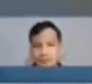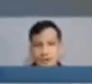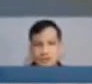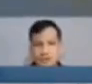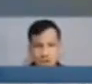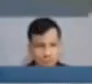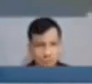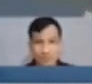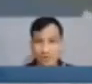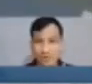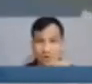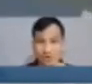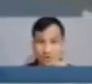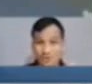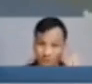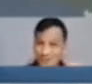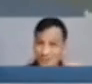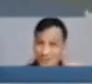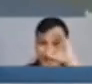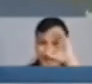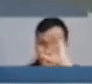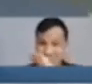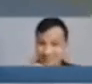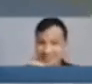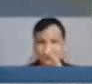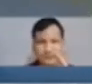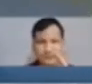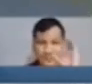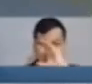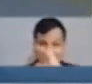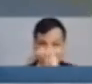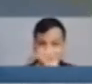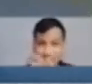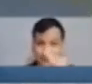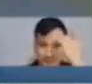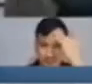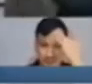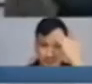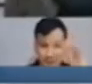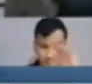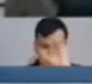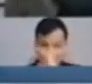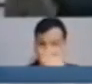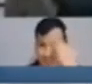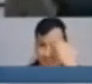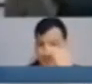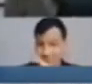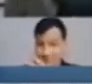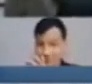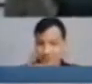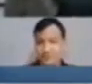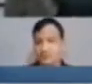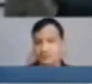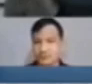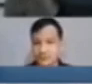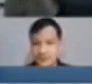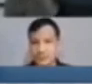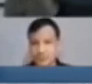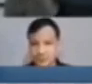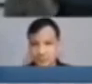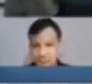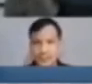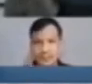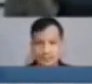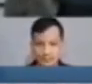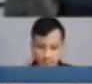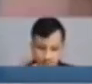150,000 or more para po maservisyon ang lahat. So, inilunsad po natin yung level 2, contact tracing training program